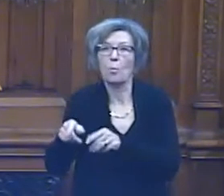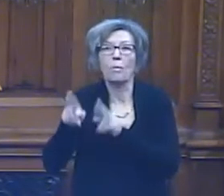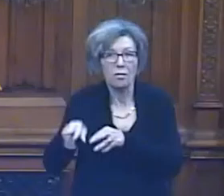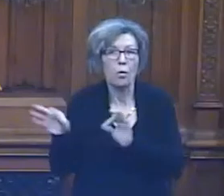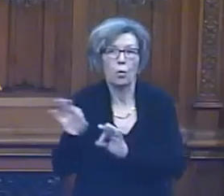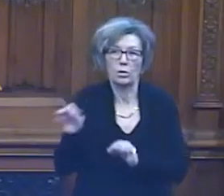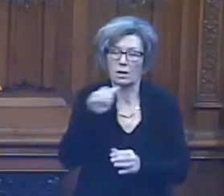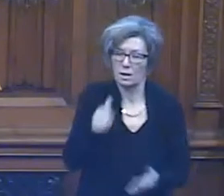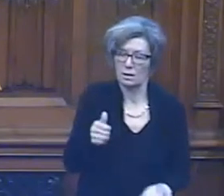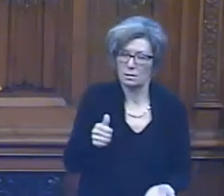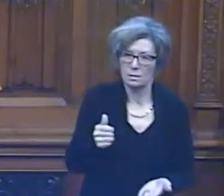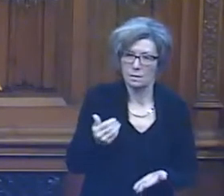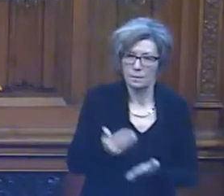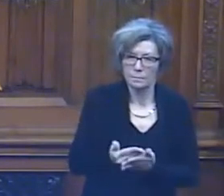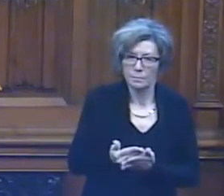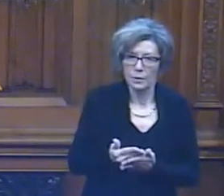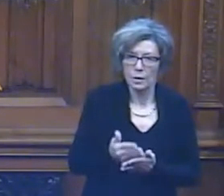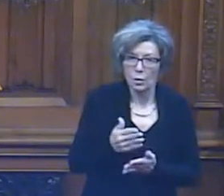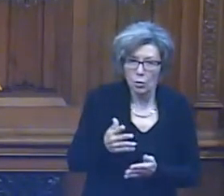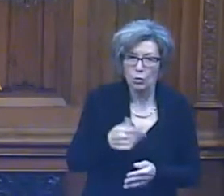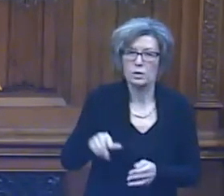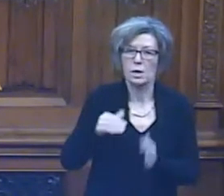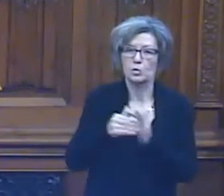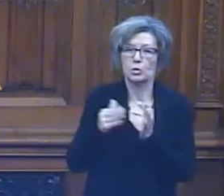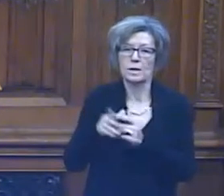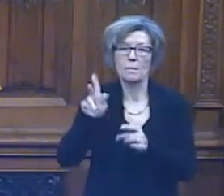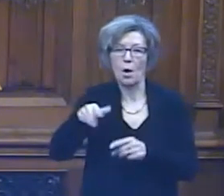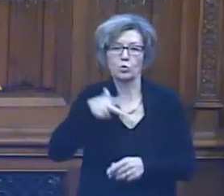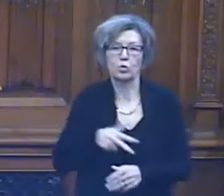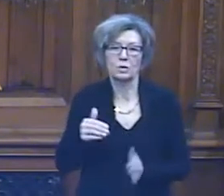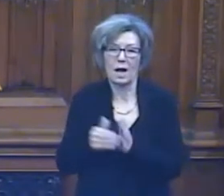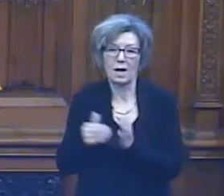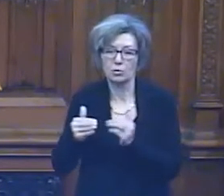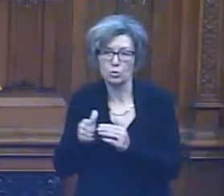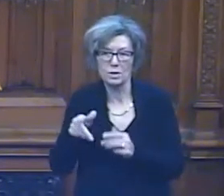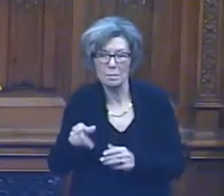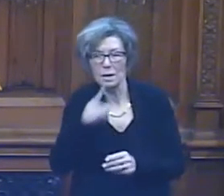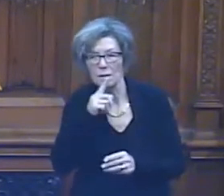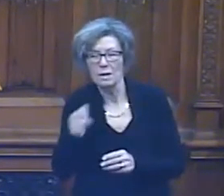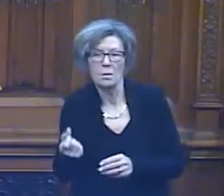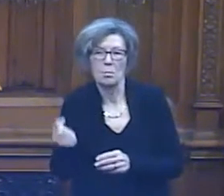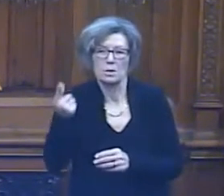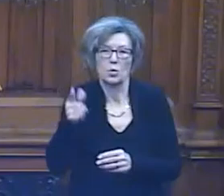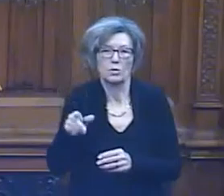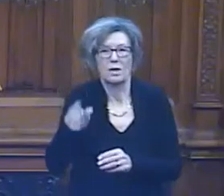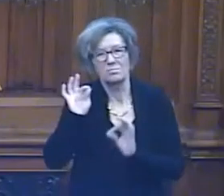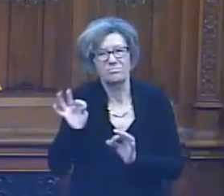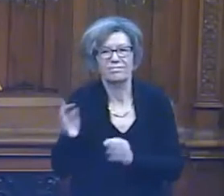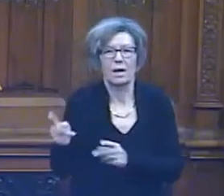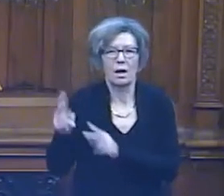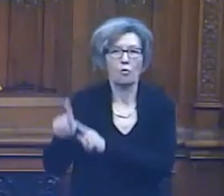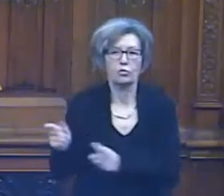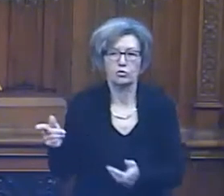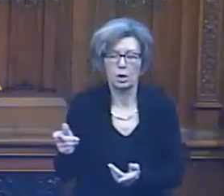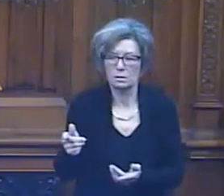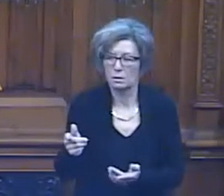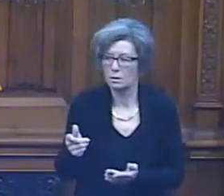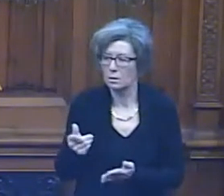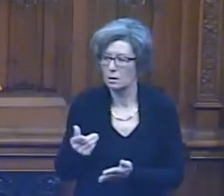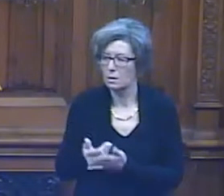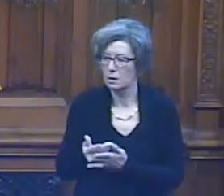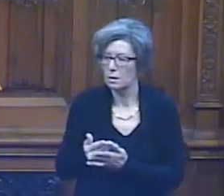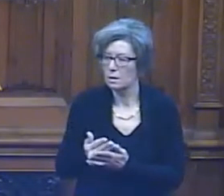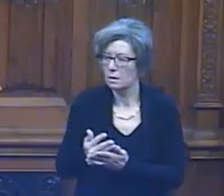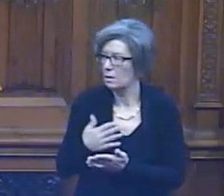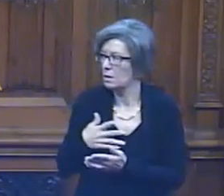wir können uns darauf einigen, dass unsere Systeme, auch die Sozialsysteme, nicht besonders resilient aufgestellt sind. Das meine